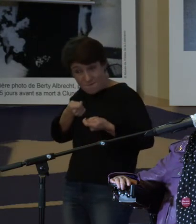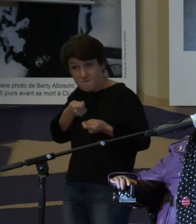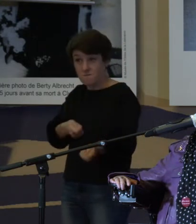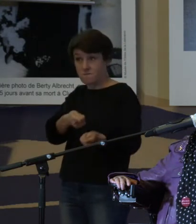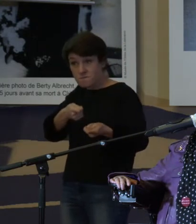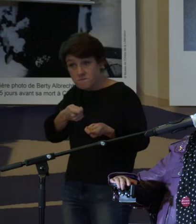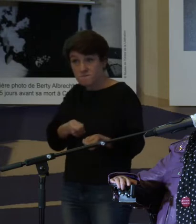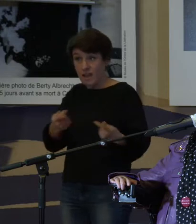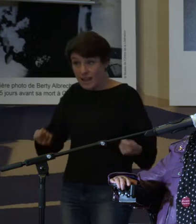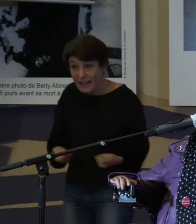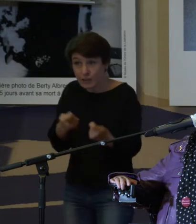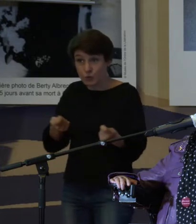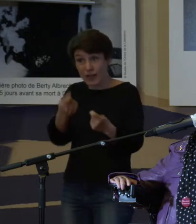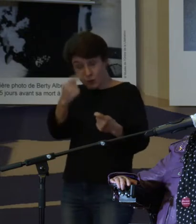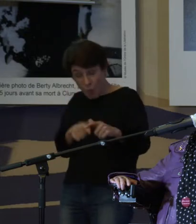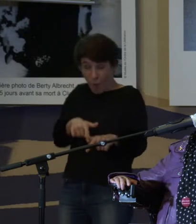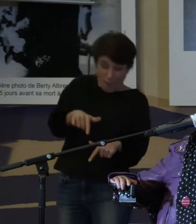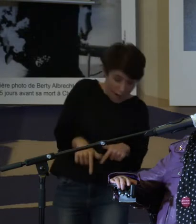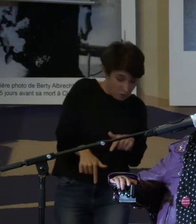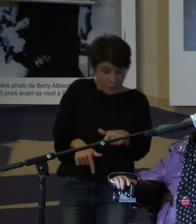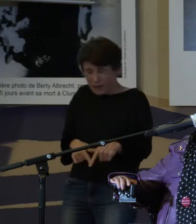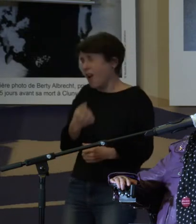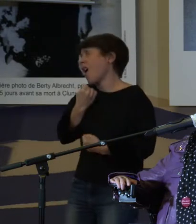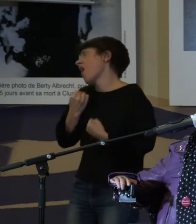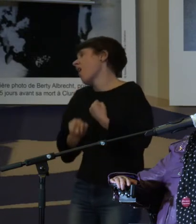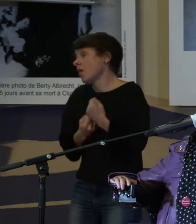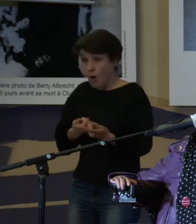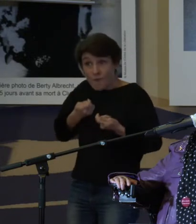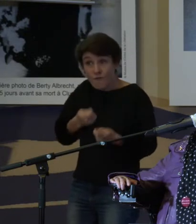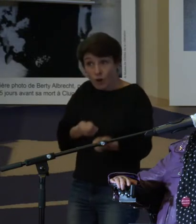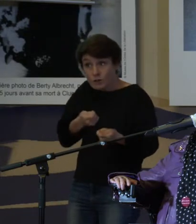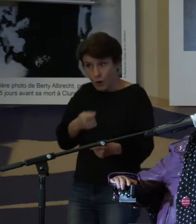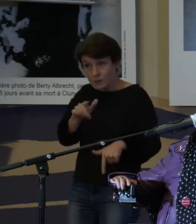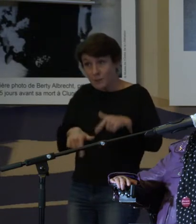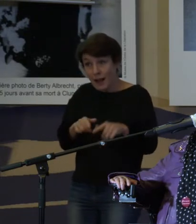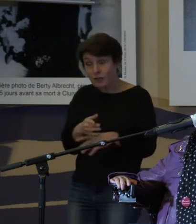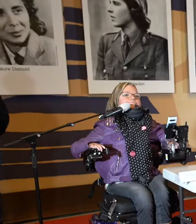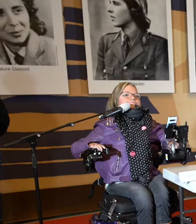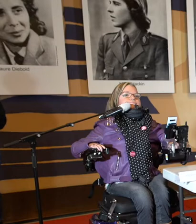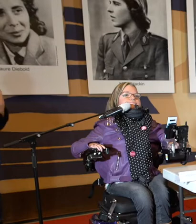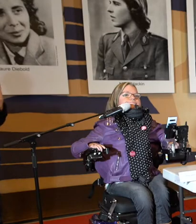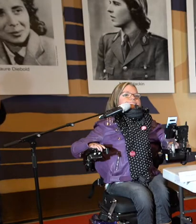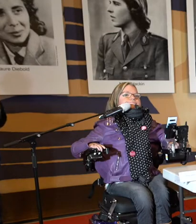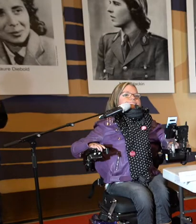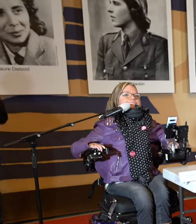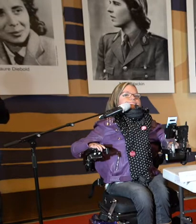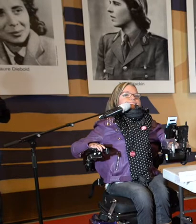ont subi une rééducation extrêmement douloureuse à marche forcée. C'est comme ça aussi que pendant très longtemps, on a interdit